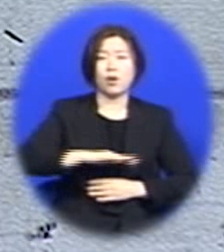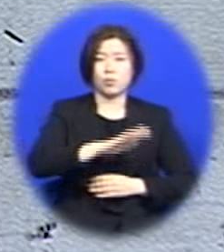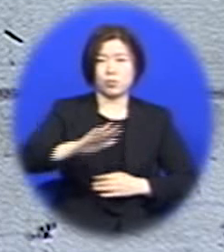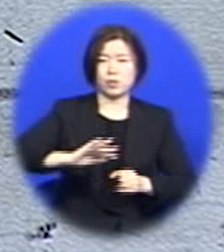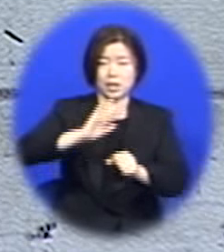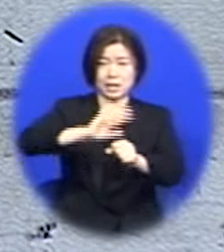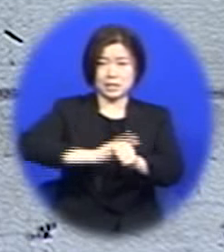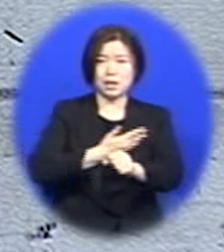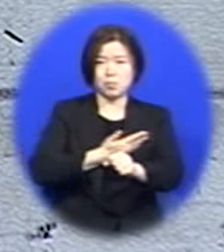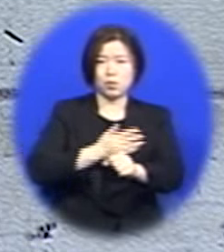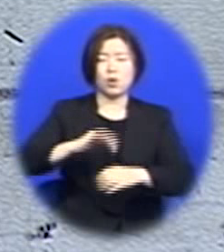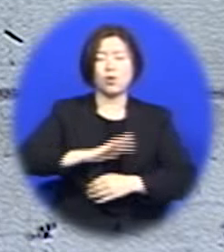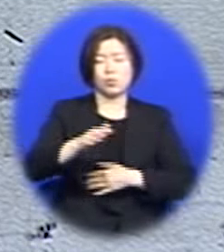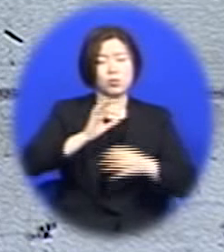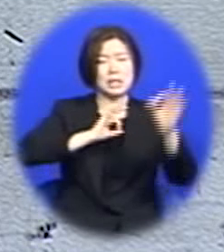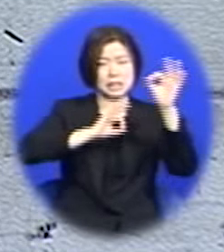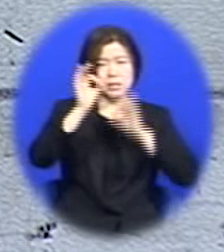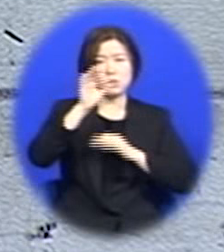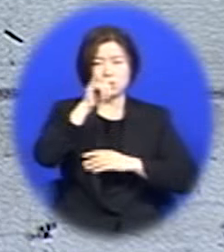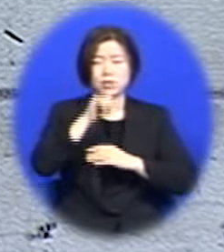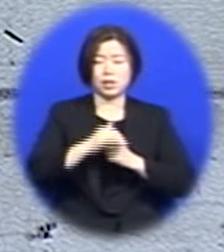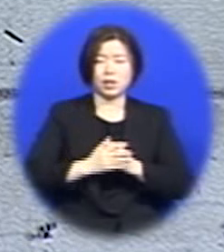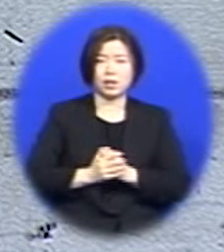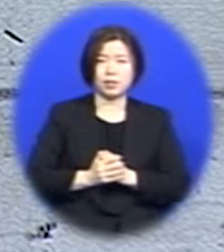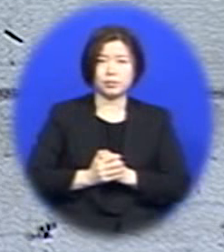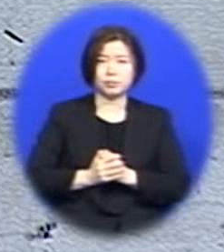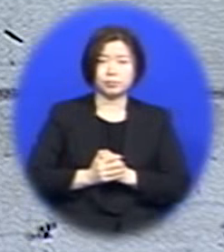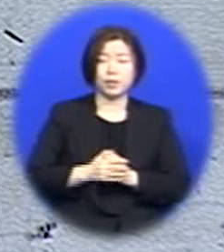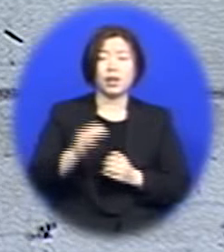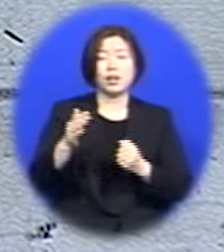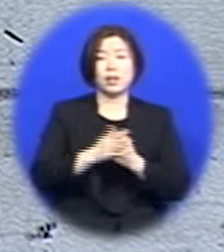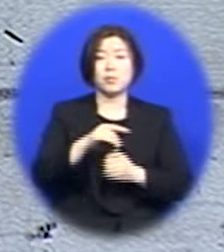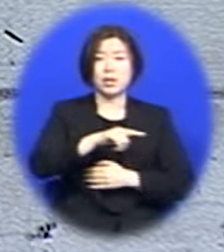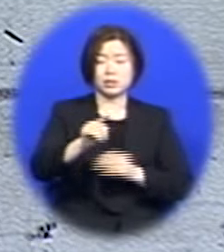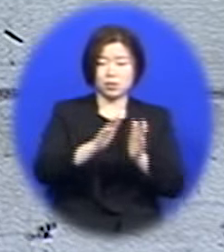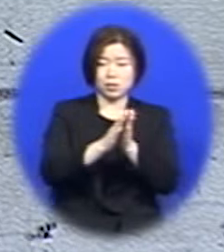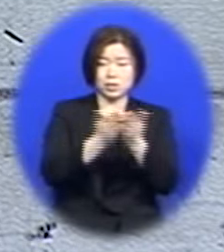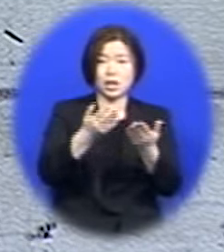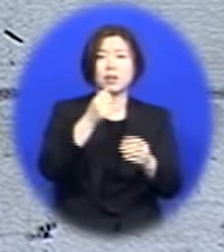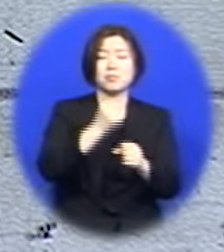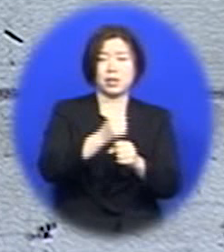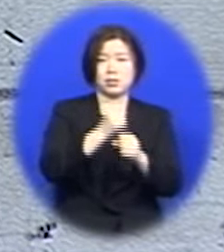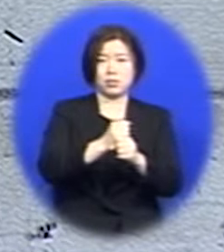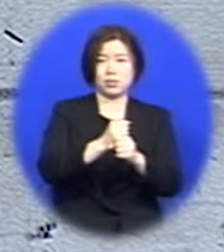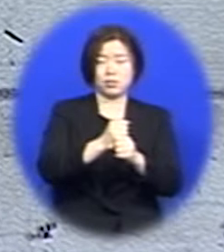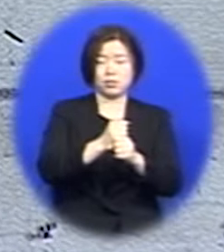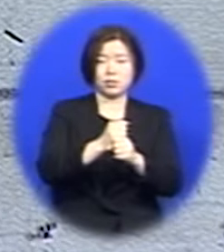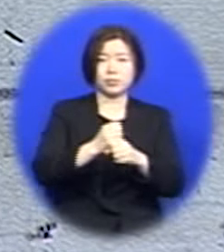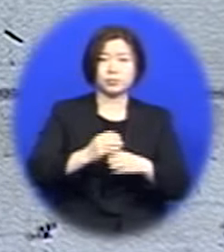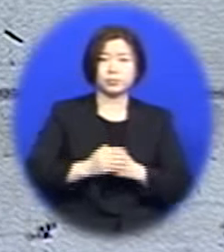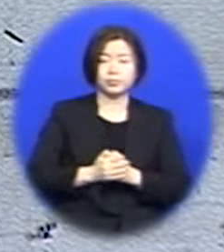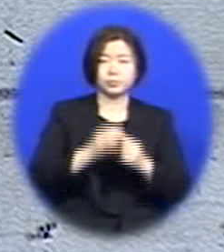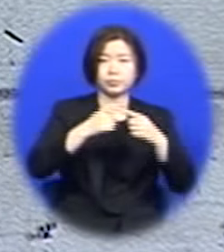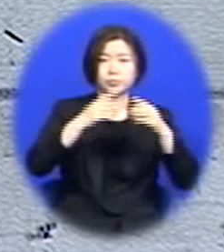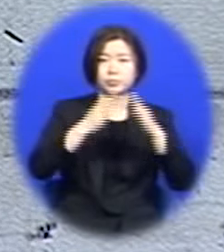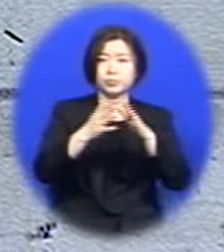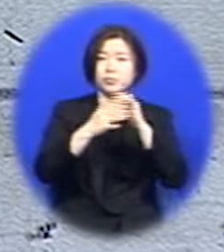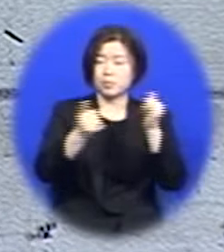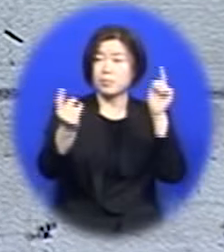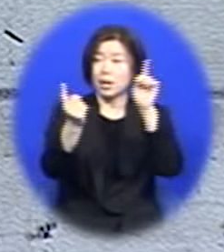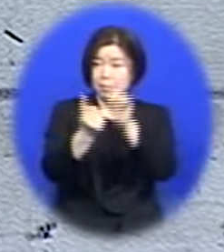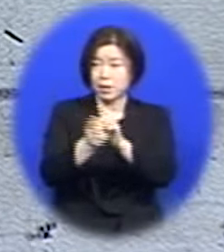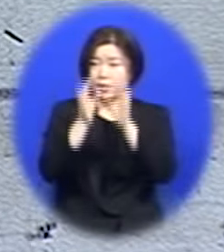잘못했다. 우리가 실수했다. 그래서 그것을 책으로 냈습니다. 교인들을